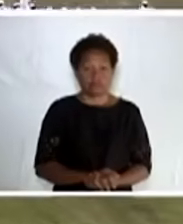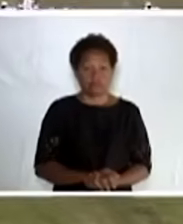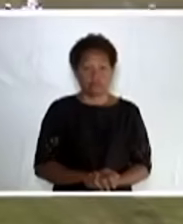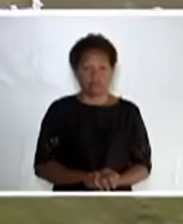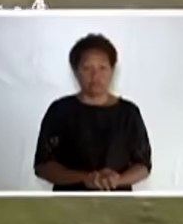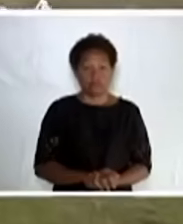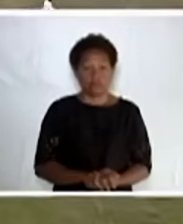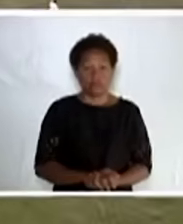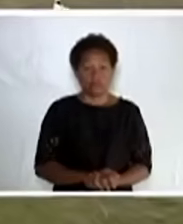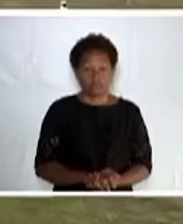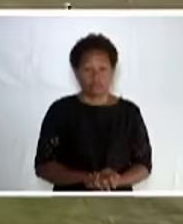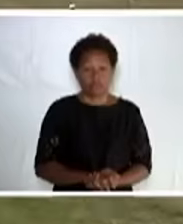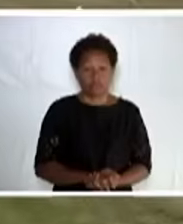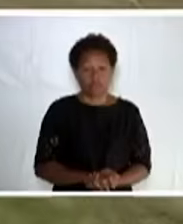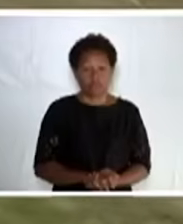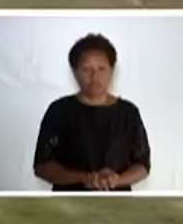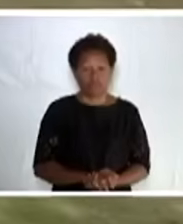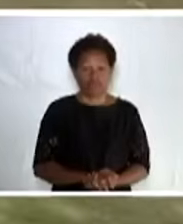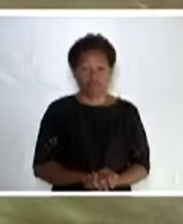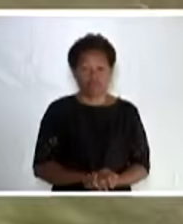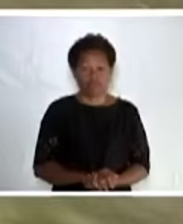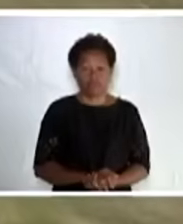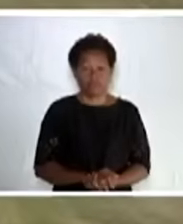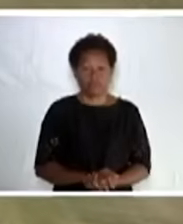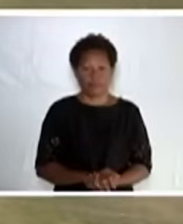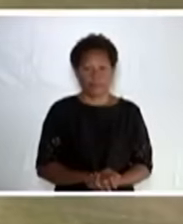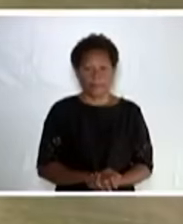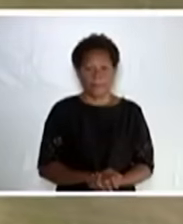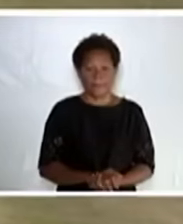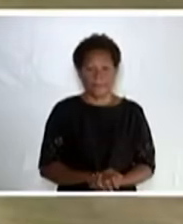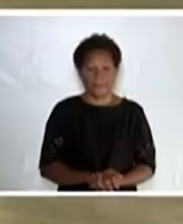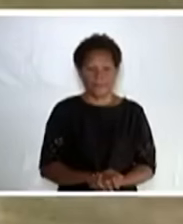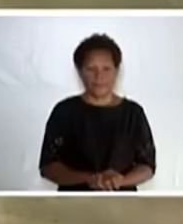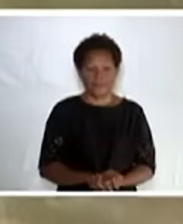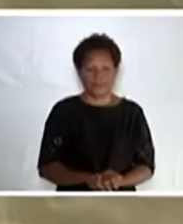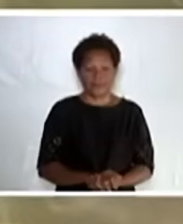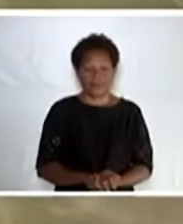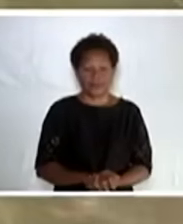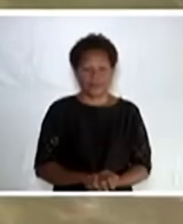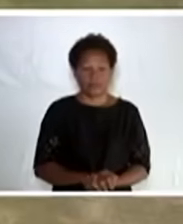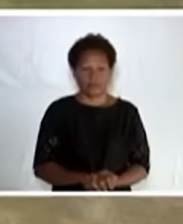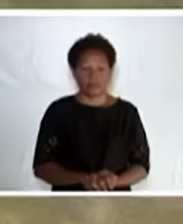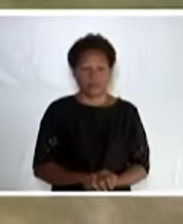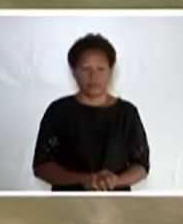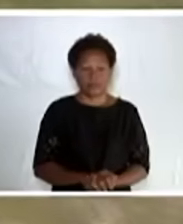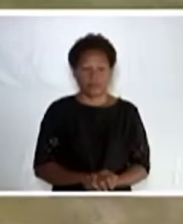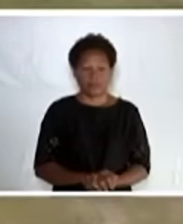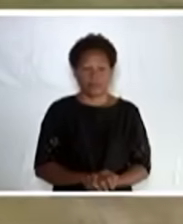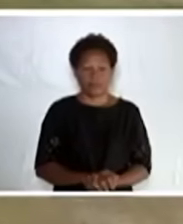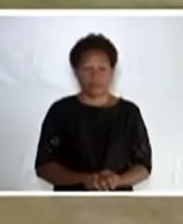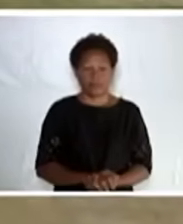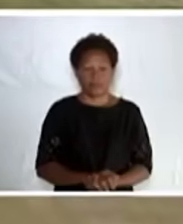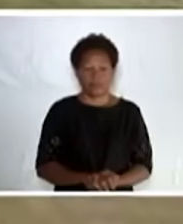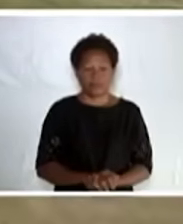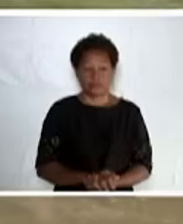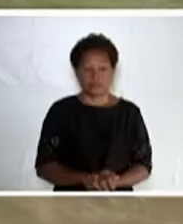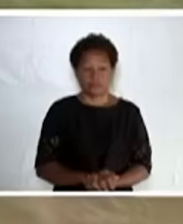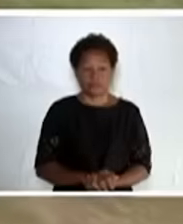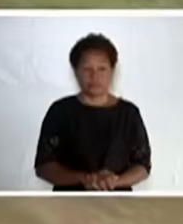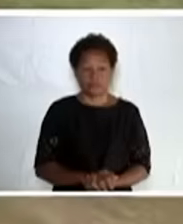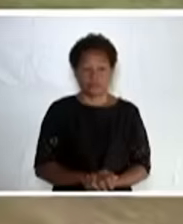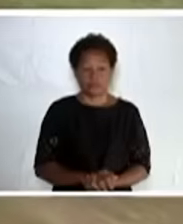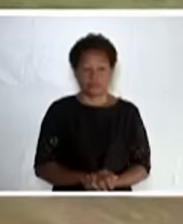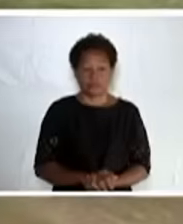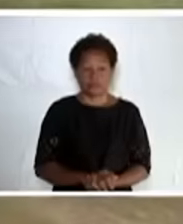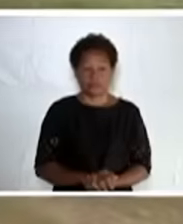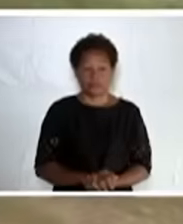पहले प्रधानमंत्री स्वर्गीय रातुसे कमिसेसे मारा उनको थमाया था। क्वीन मतलब महारानी एलिज़ाबेथ द्वितीय उनकी तरफ